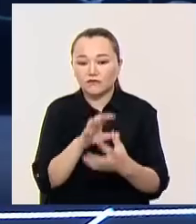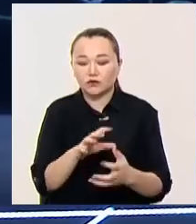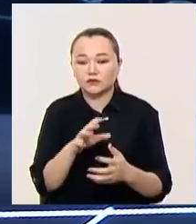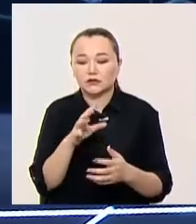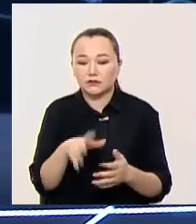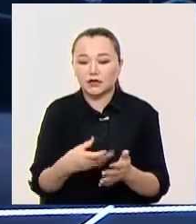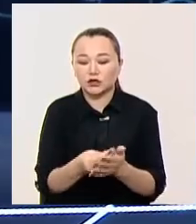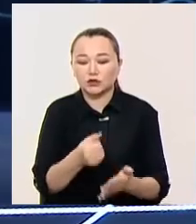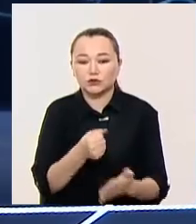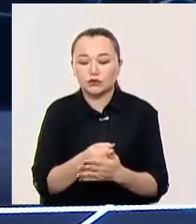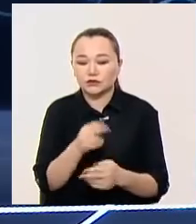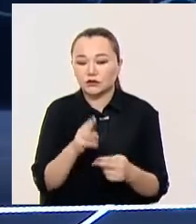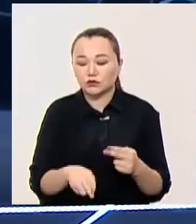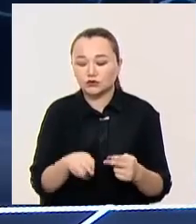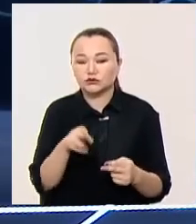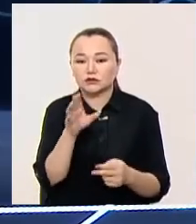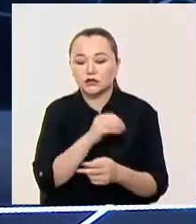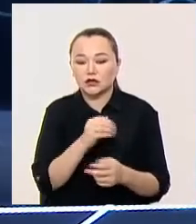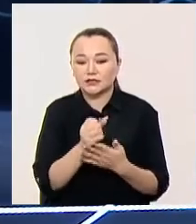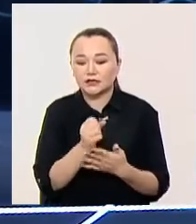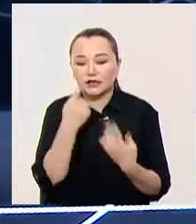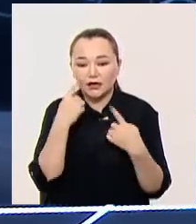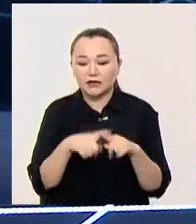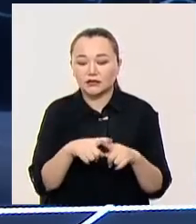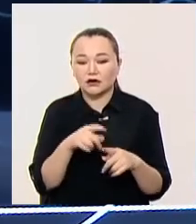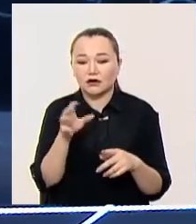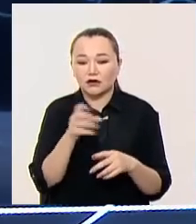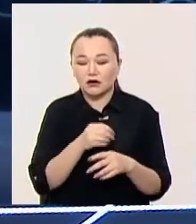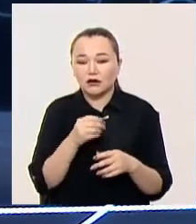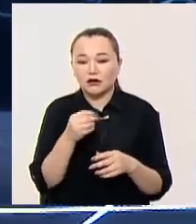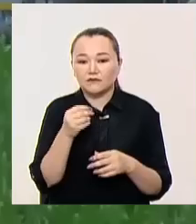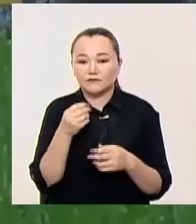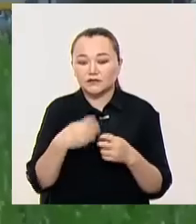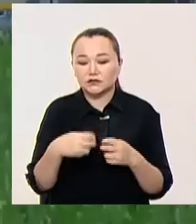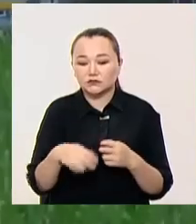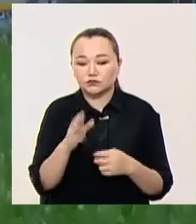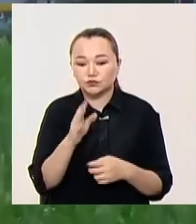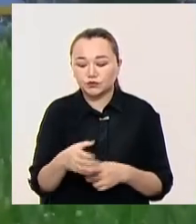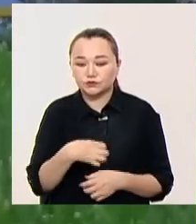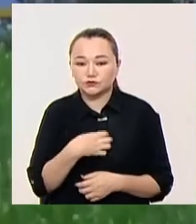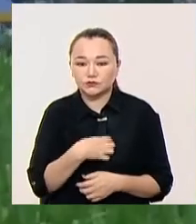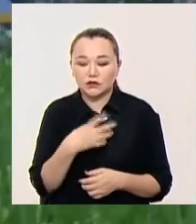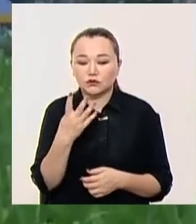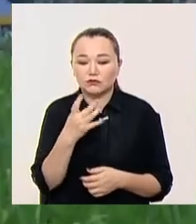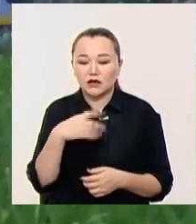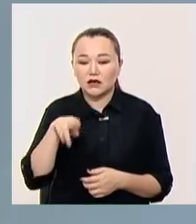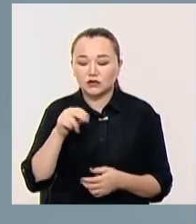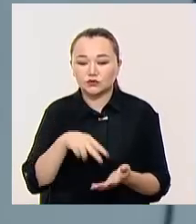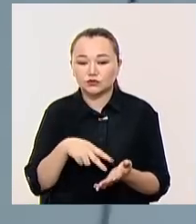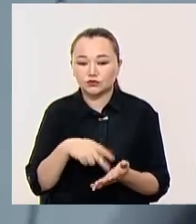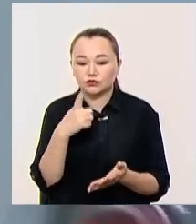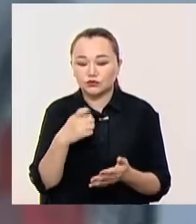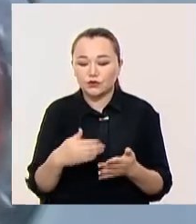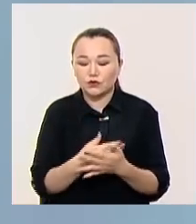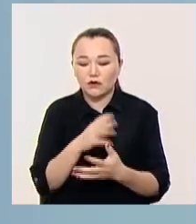төлеп біткенше техниканың сау тамтығы қалмай ма деп қорқады. Бул жалпы коно 4 миллиард теңге тұратын 100 жаңа